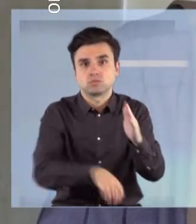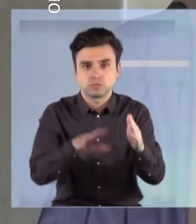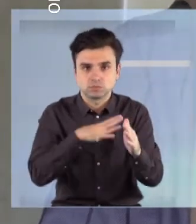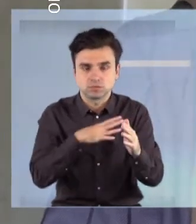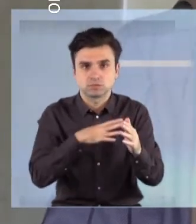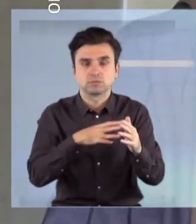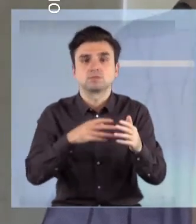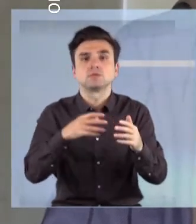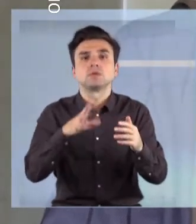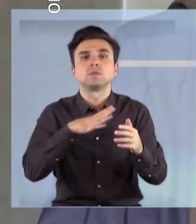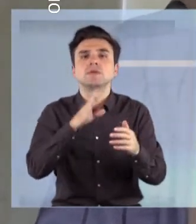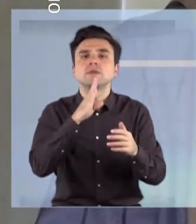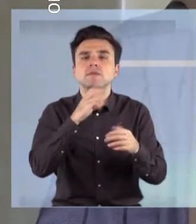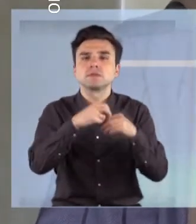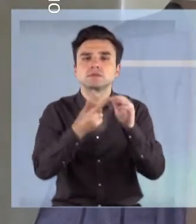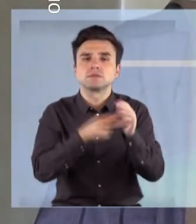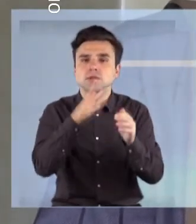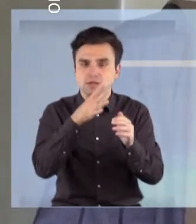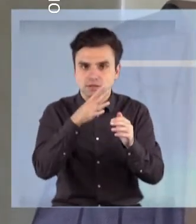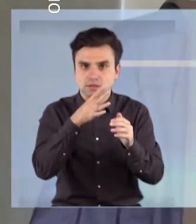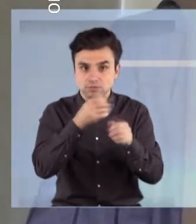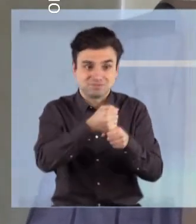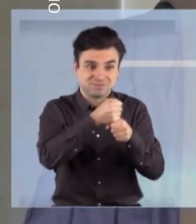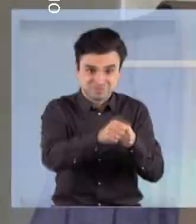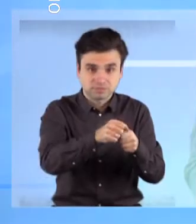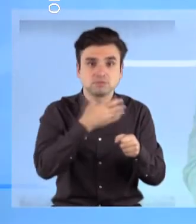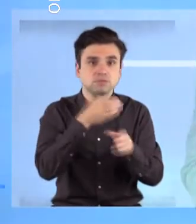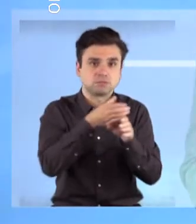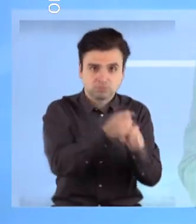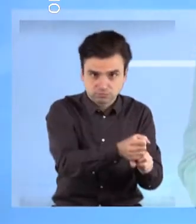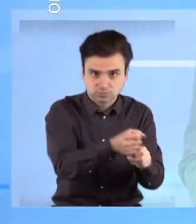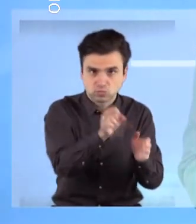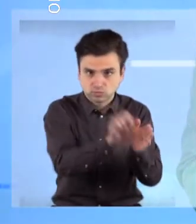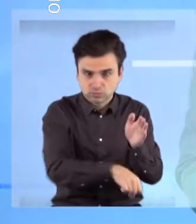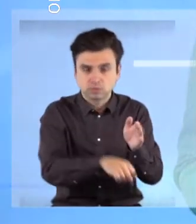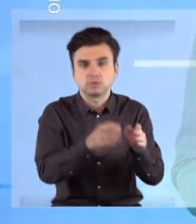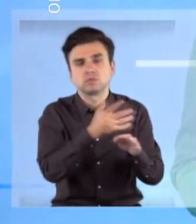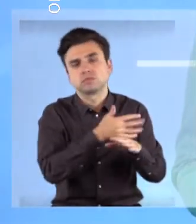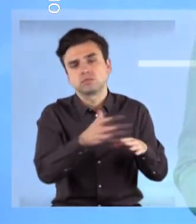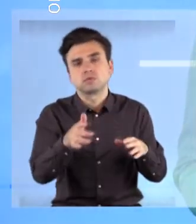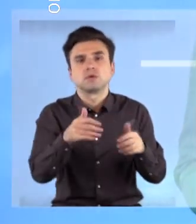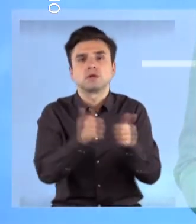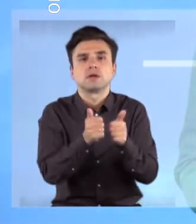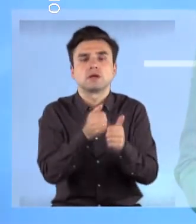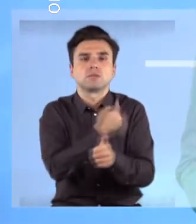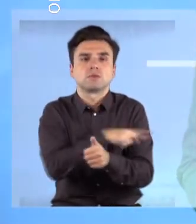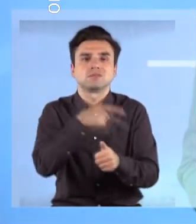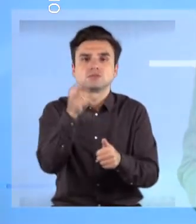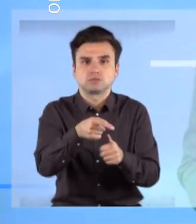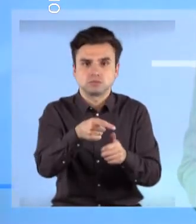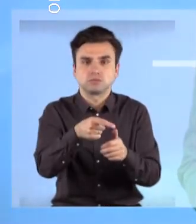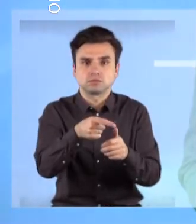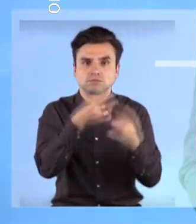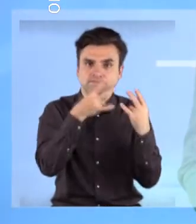розслідування, слідчі дії, тобто відеозаписи цих слідчих дій. Резонансна подія. Головному слідчому Кривого